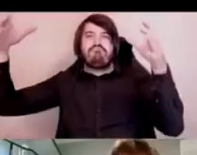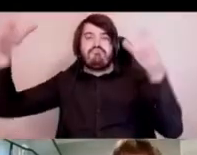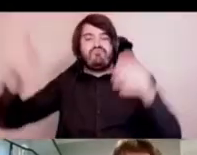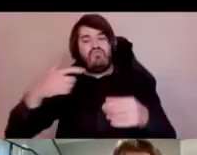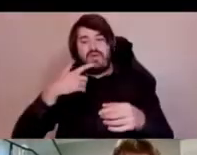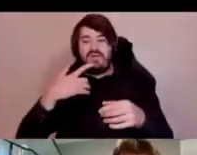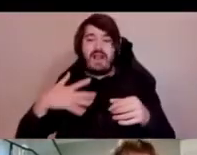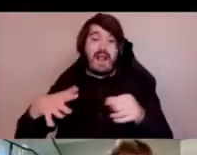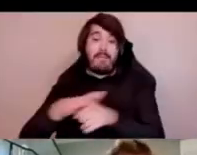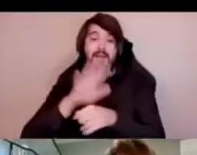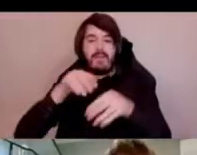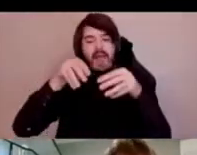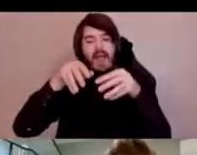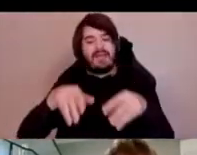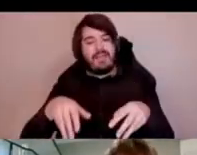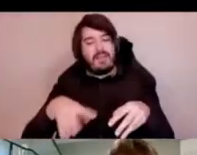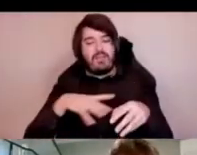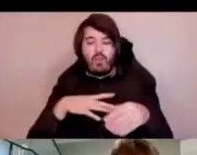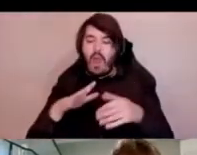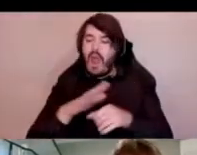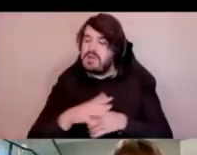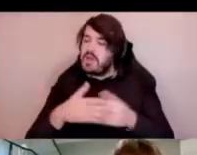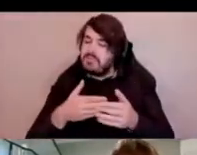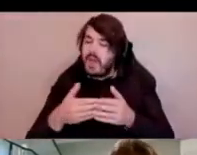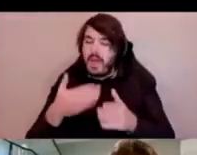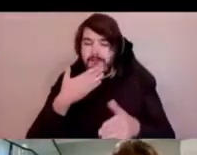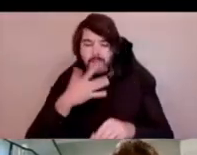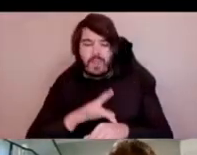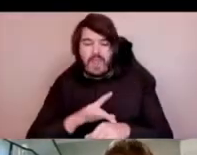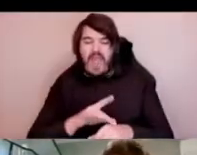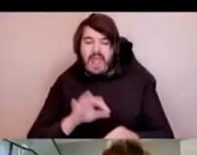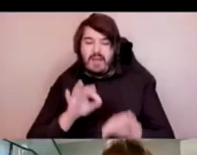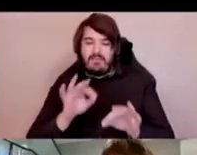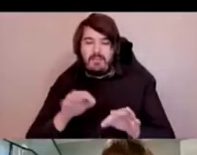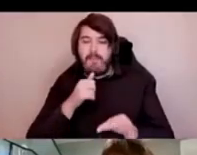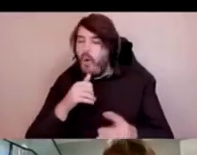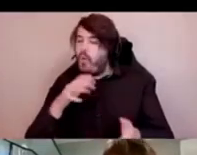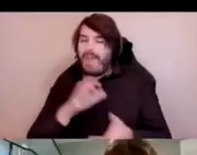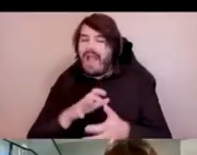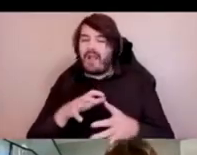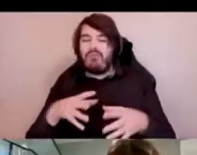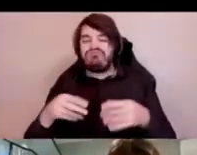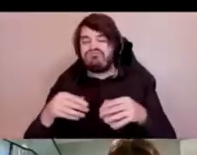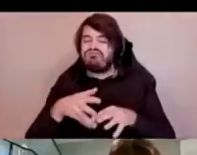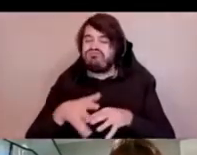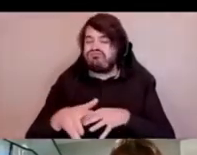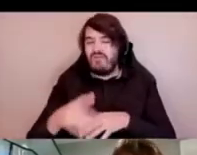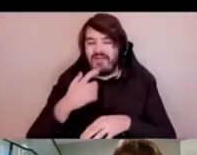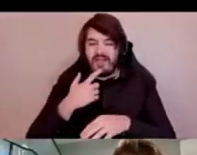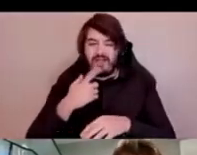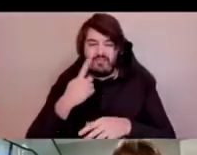de terre, puis les racines ont assez d'espace, puis ont de la bonne terre lousse pour pousser.